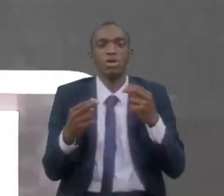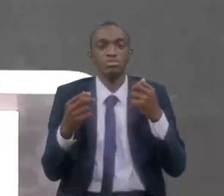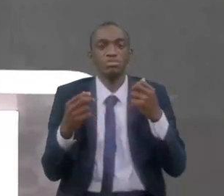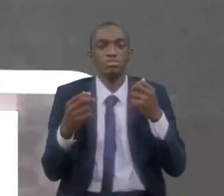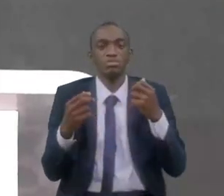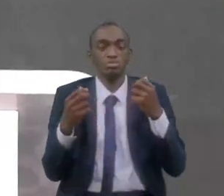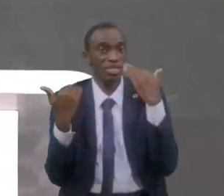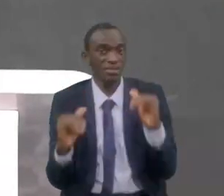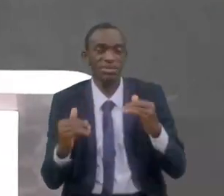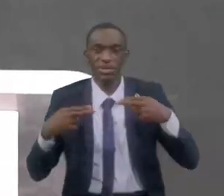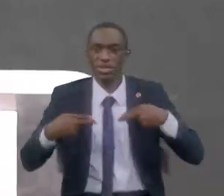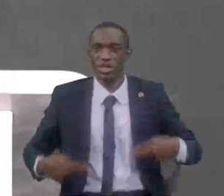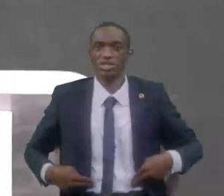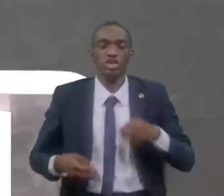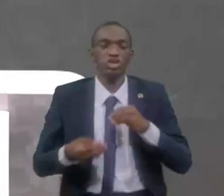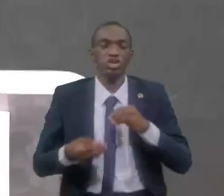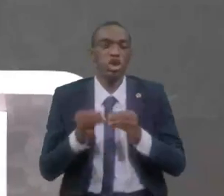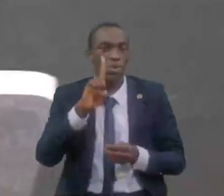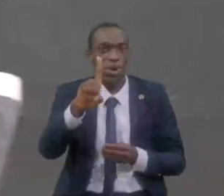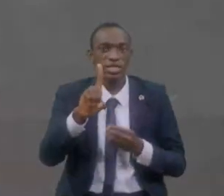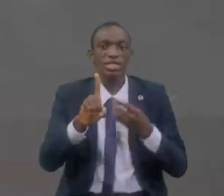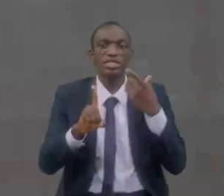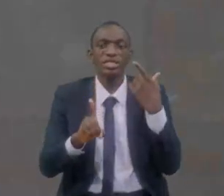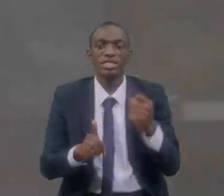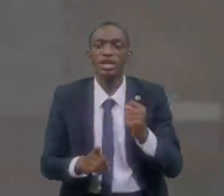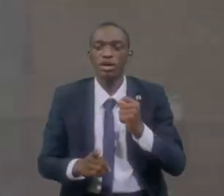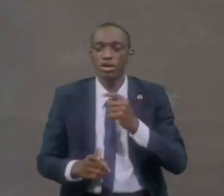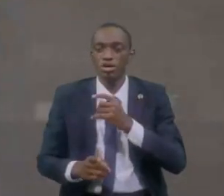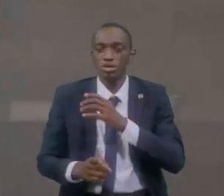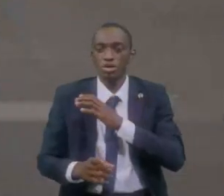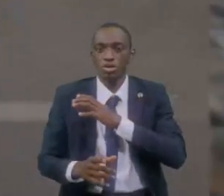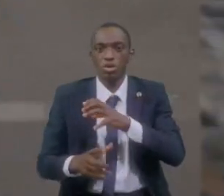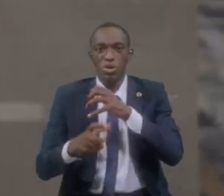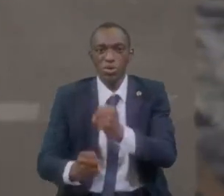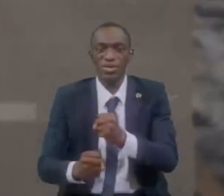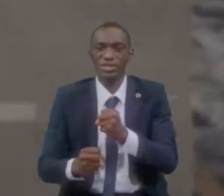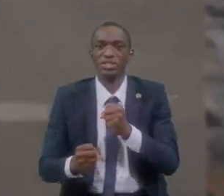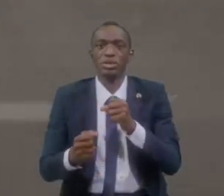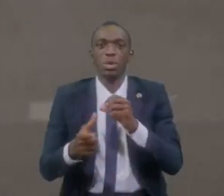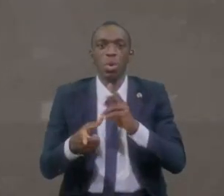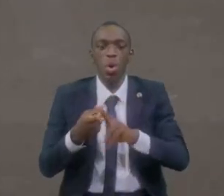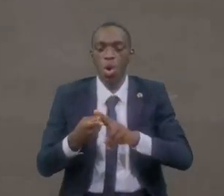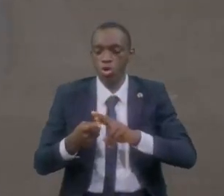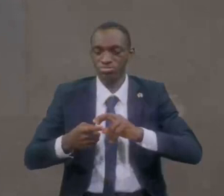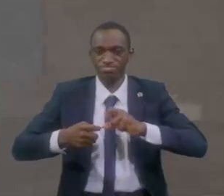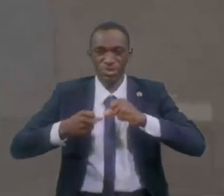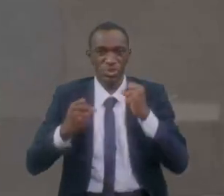Premier élément, la fortitude qui détruit le sacrilège des reins.